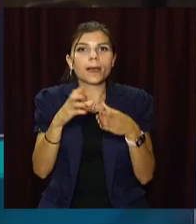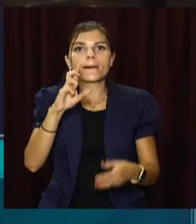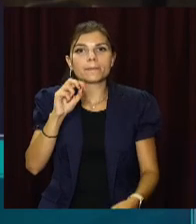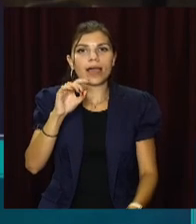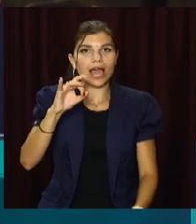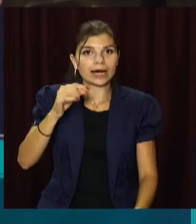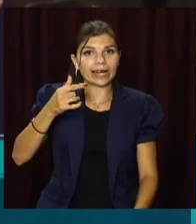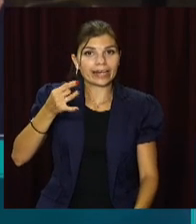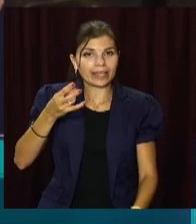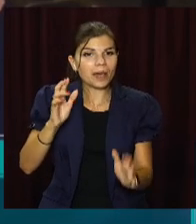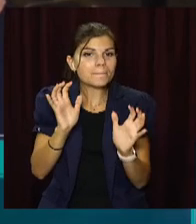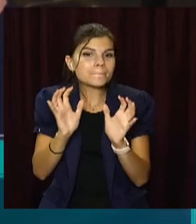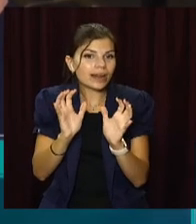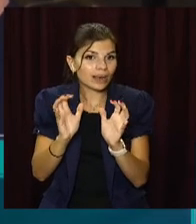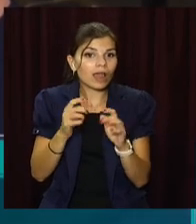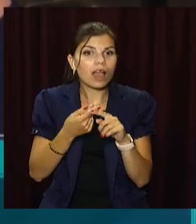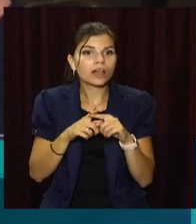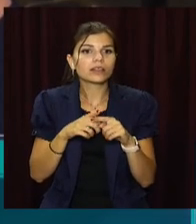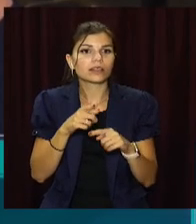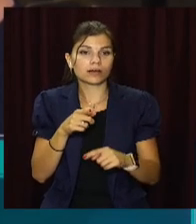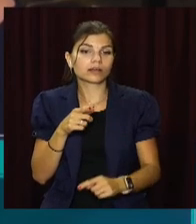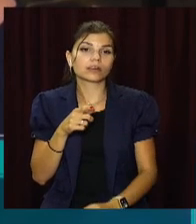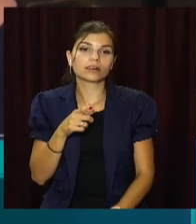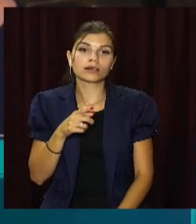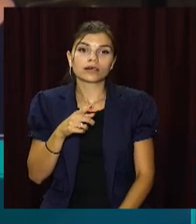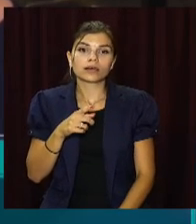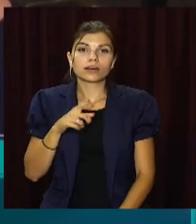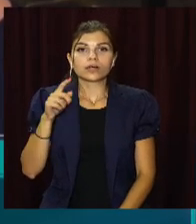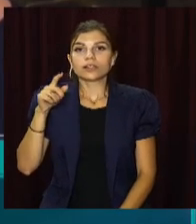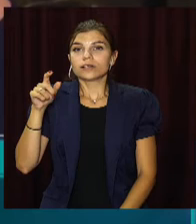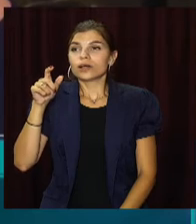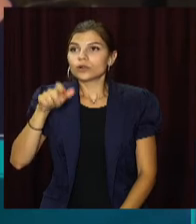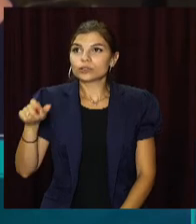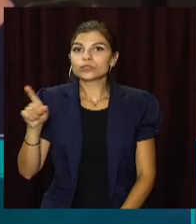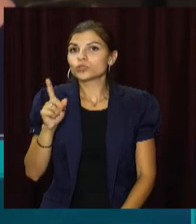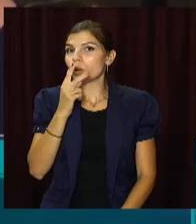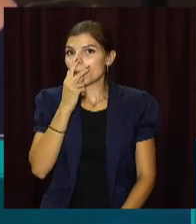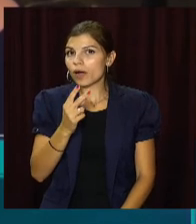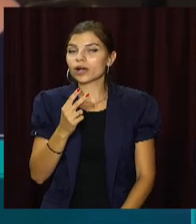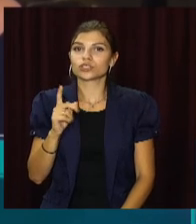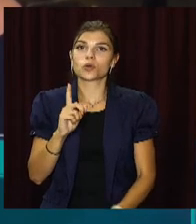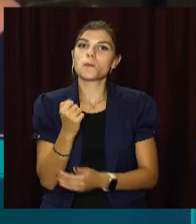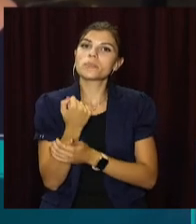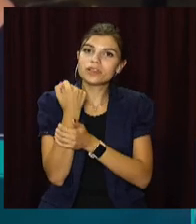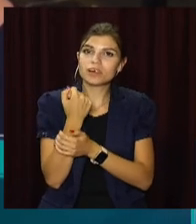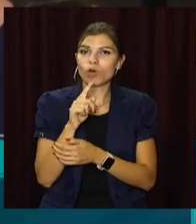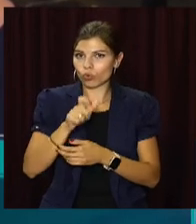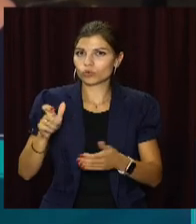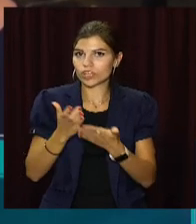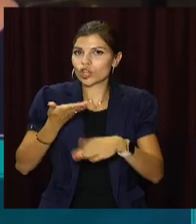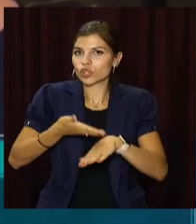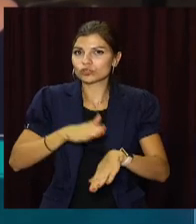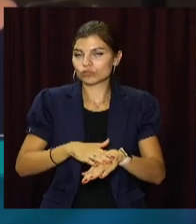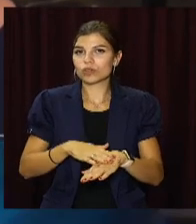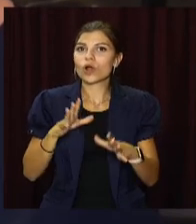виставка – це саме присвята суспільству, щоб вони бачили, підтримували і